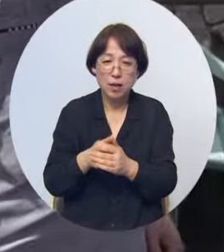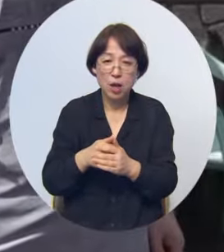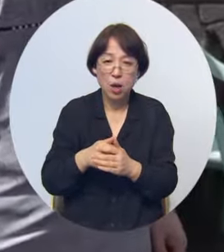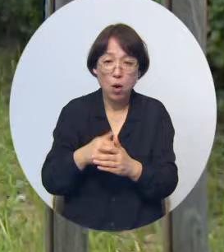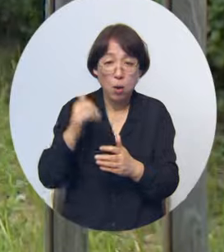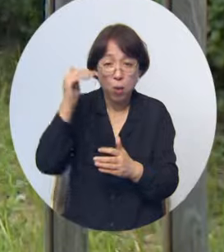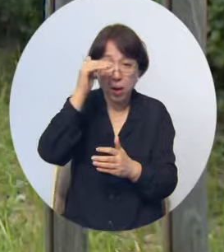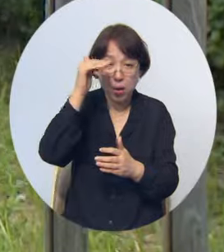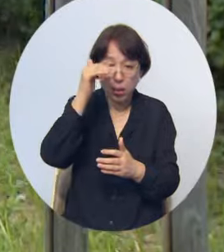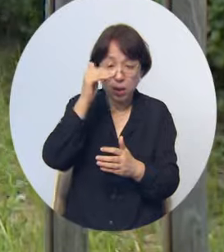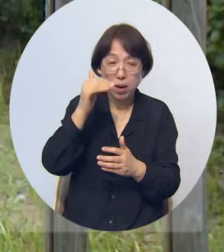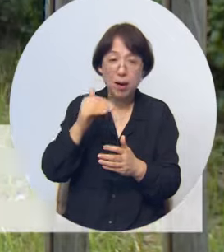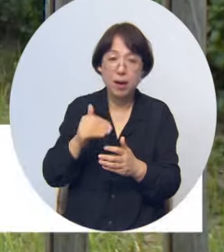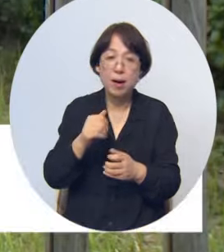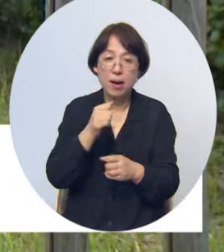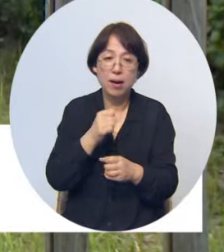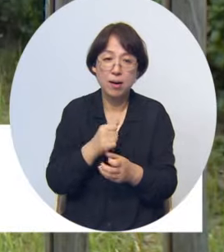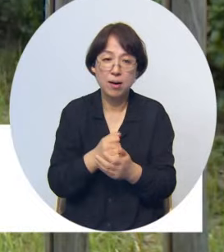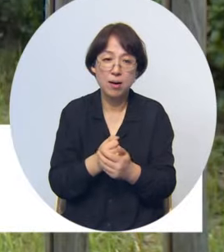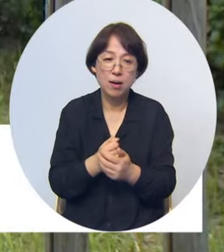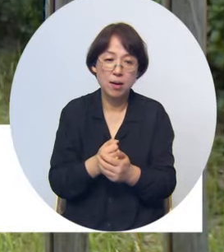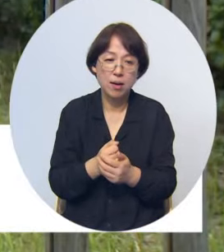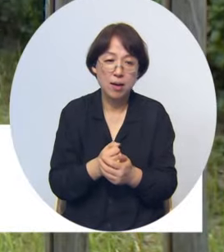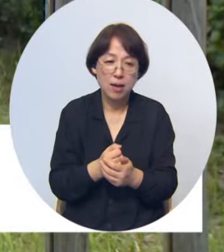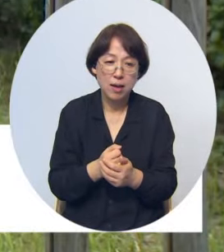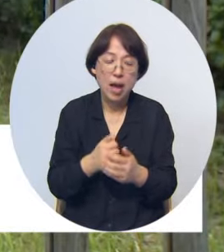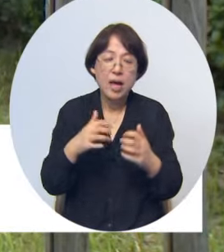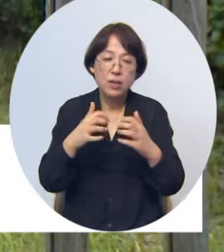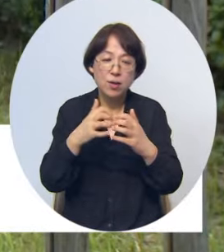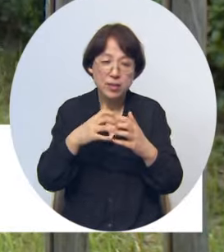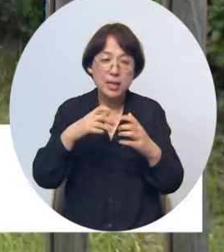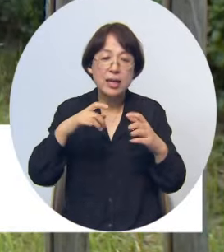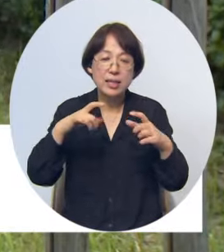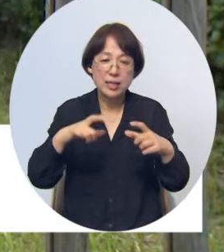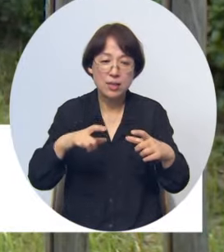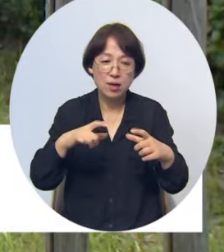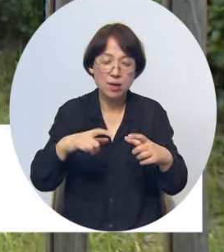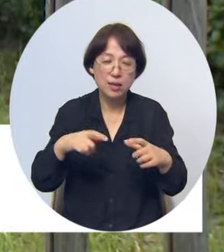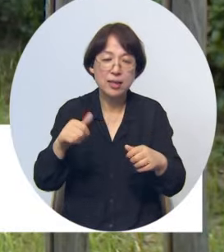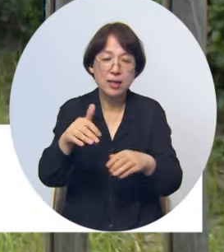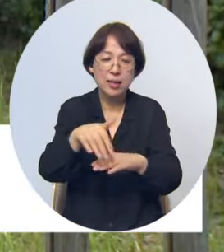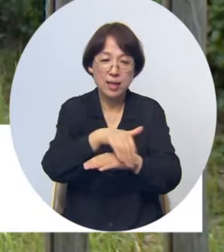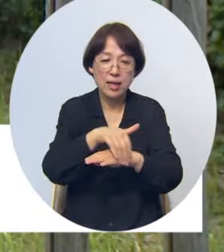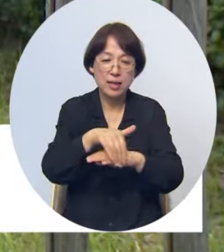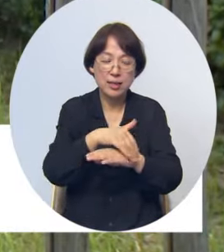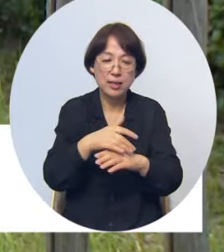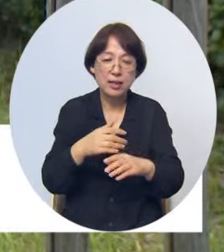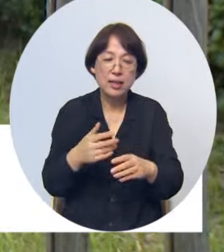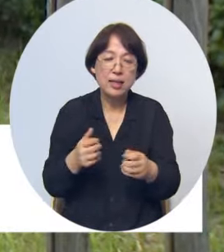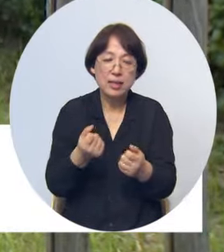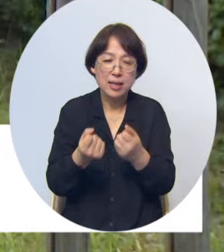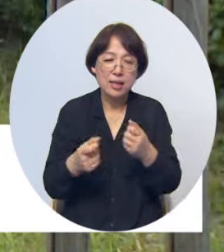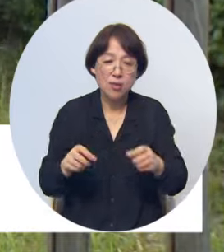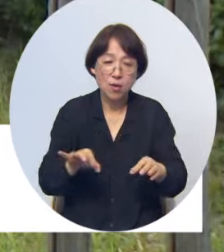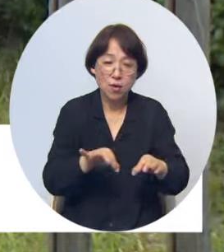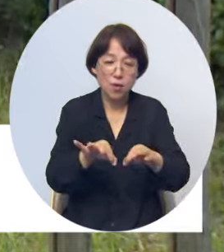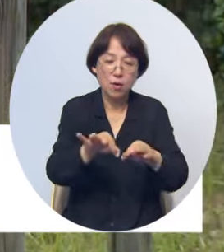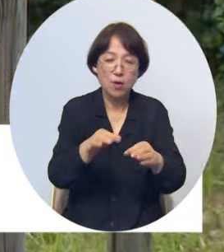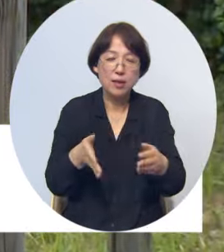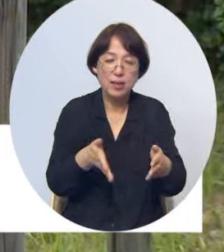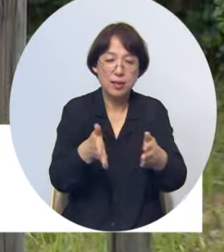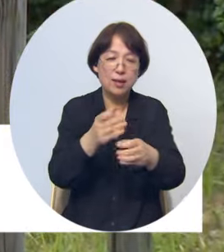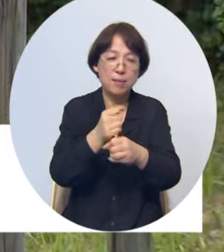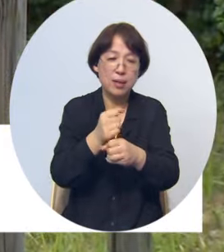나선 겁니다. 전적지를 좀 다닐 수 있는 자전거 길을 개발하는 거라서 이제 그걸 안내할 수 있는